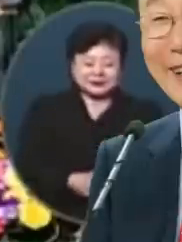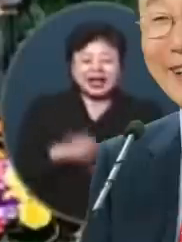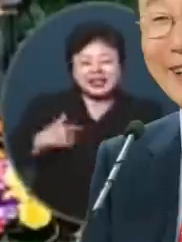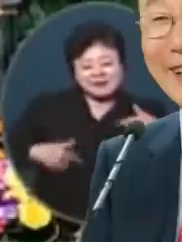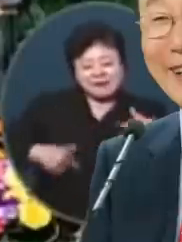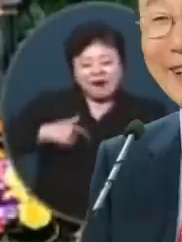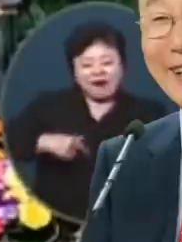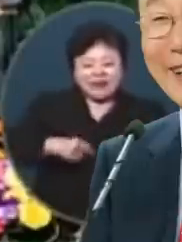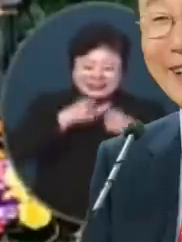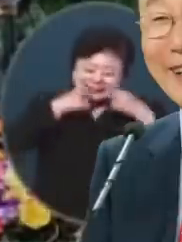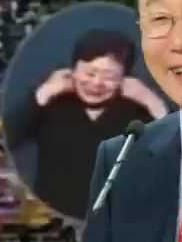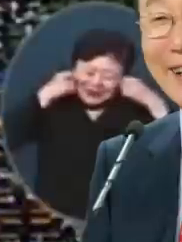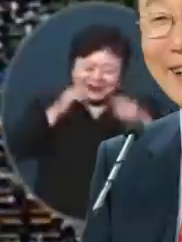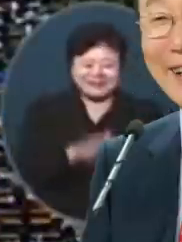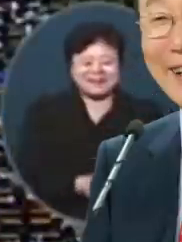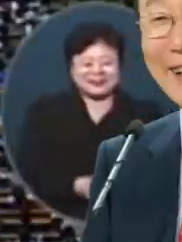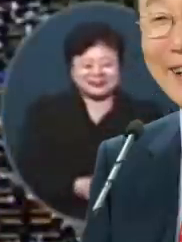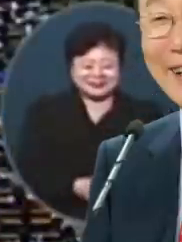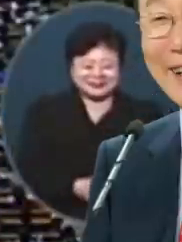기뻐하고 즐거워하면